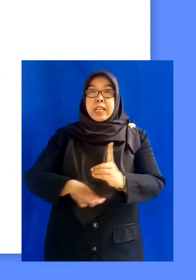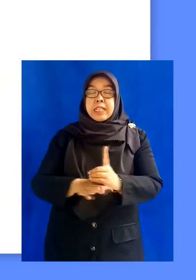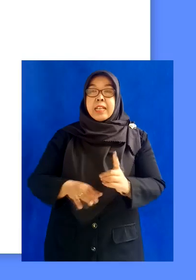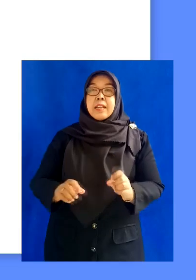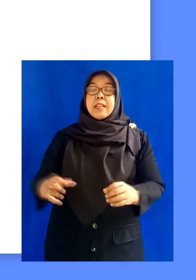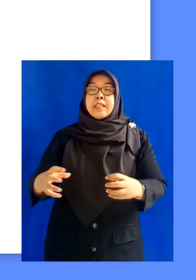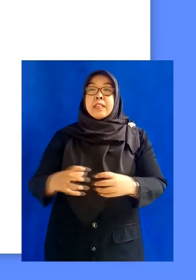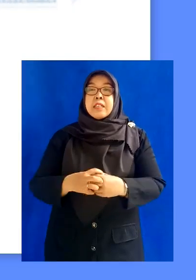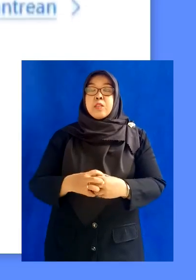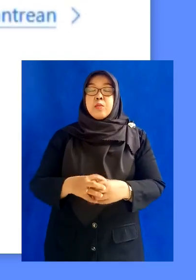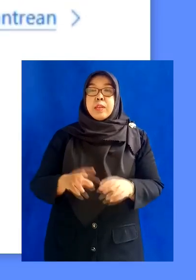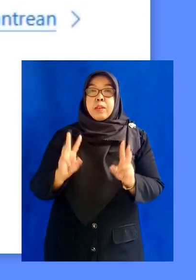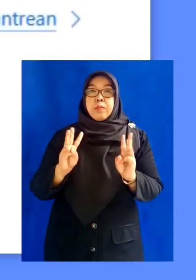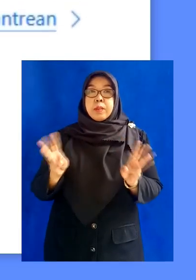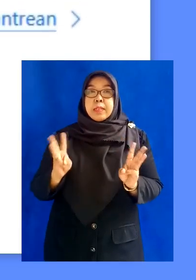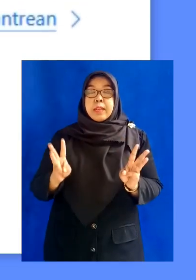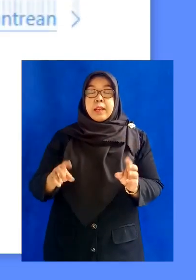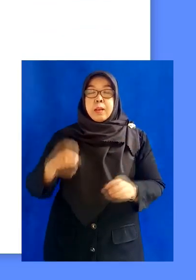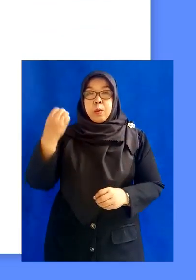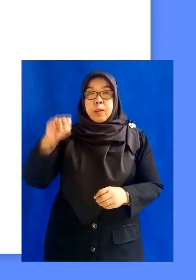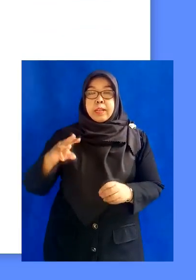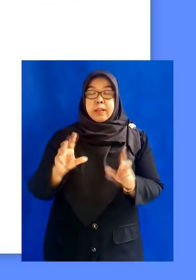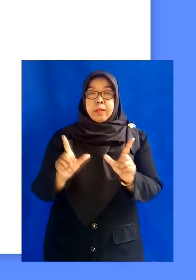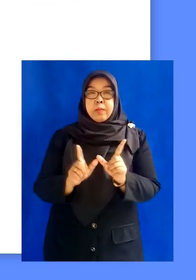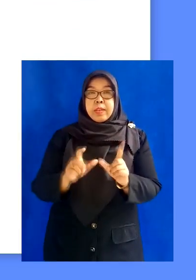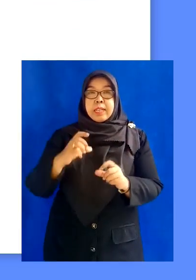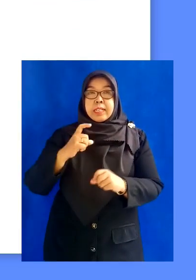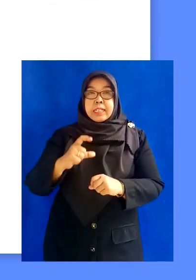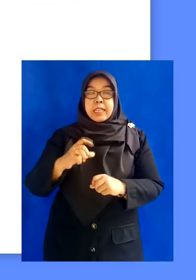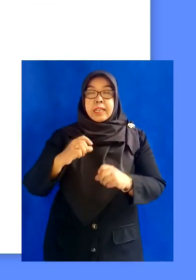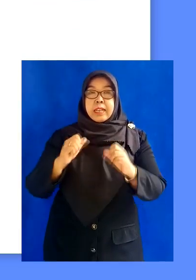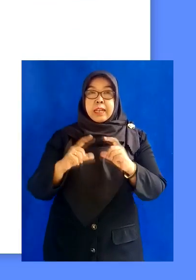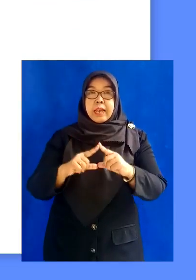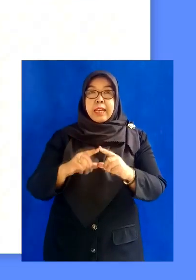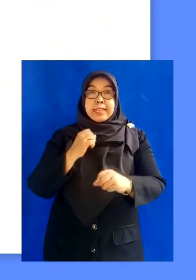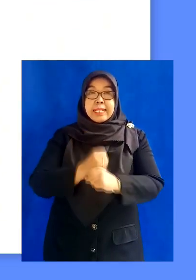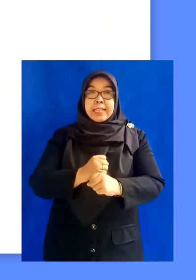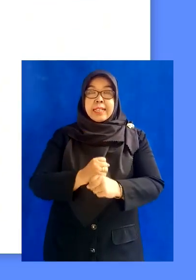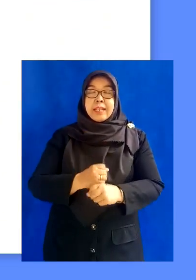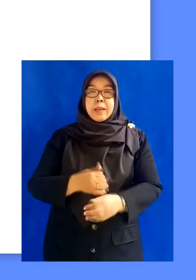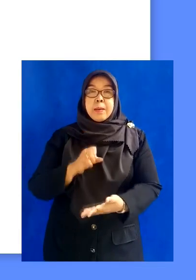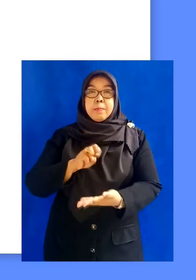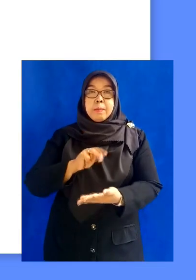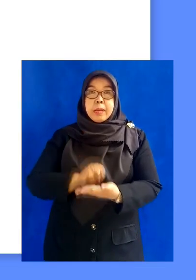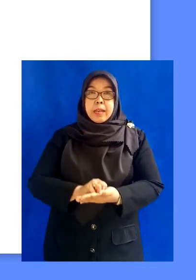WCAG, sehingga dapat diakses oleh semua individu, khususnya bagi kelompok rentan.